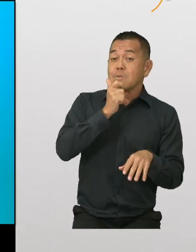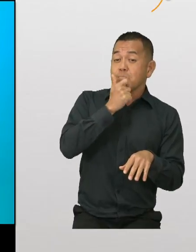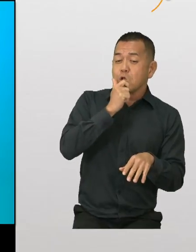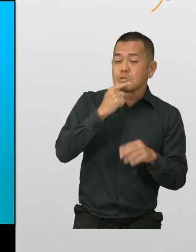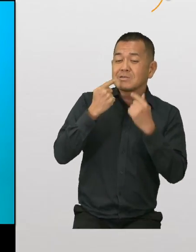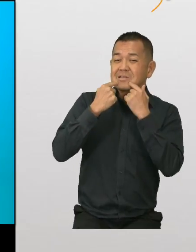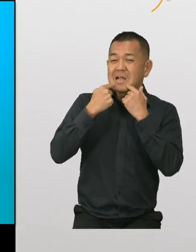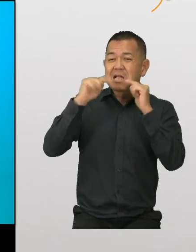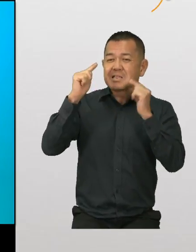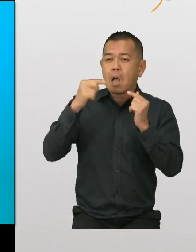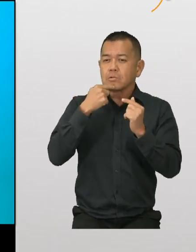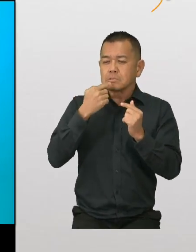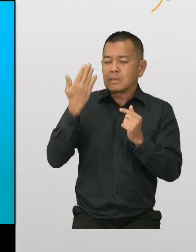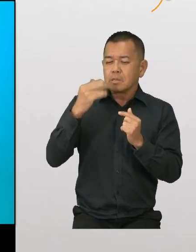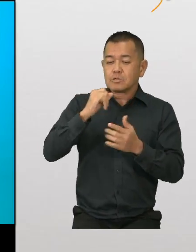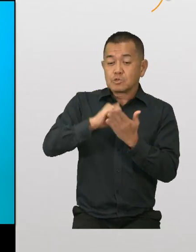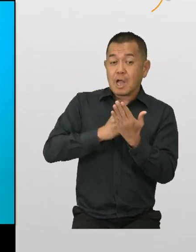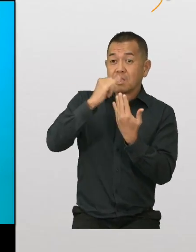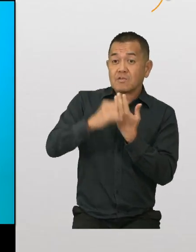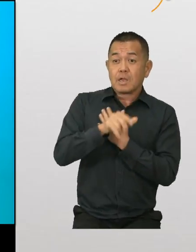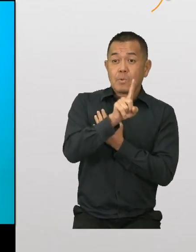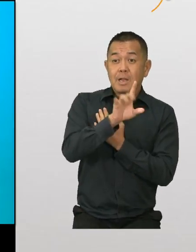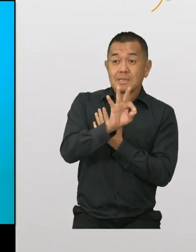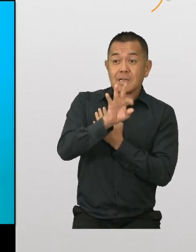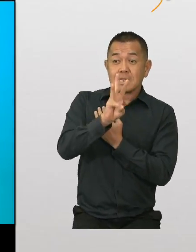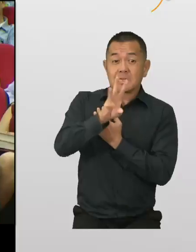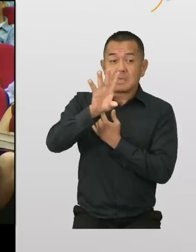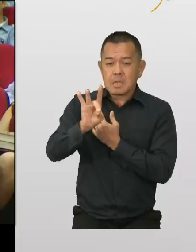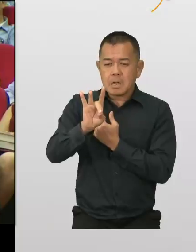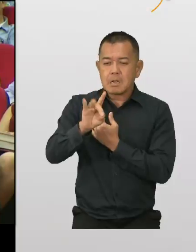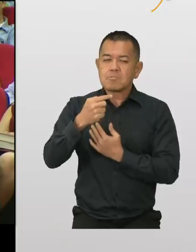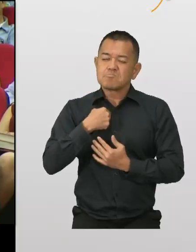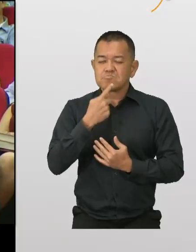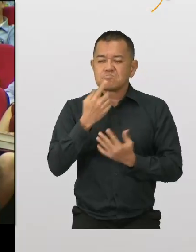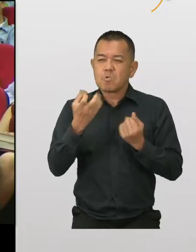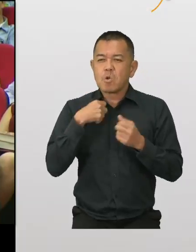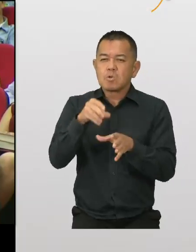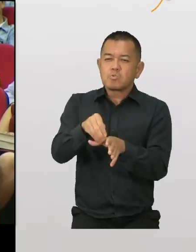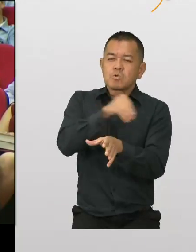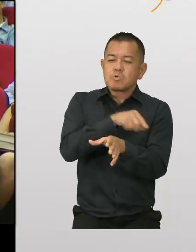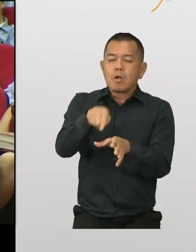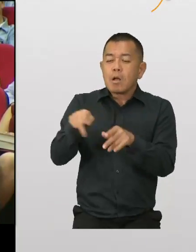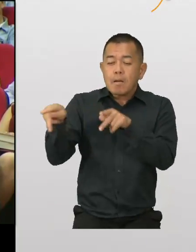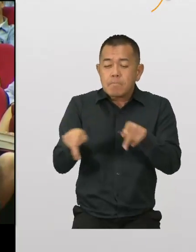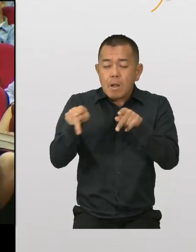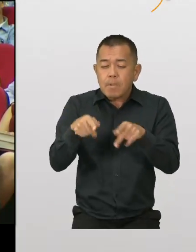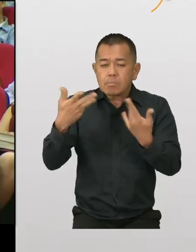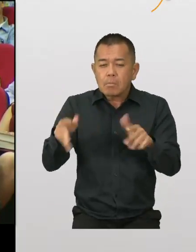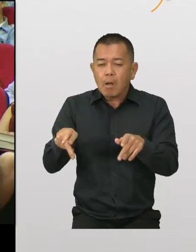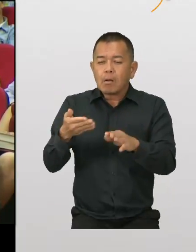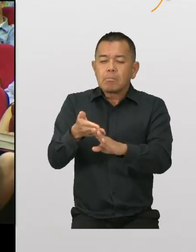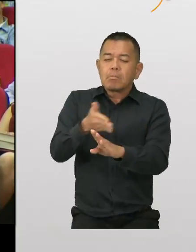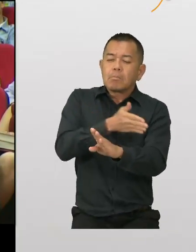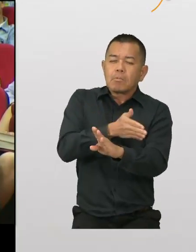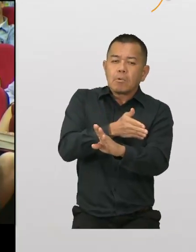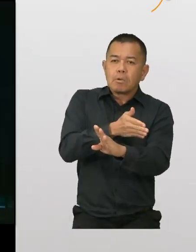their forces from Singapore by 1971. That was 严重打击 earlier 了 than 我 planned. 们的信心。 That was a severe blow to 那个 us. 时候，英军开支 At